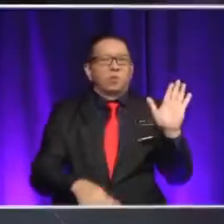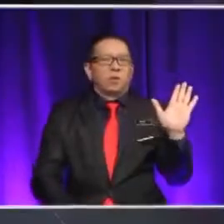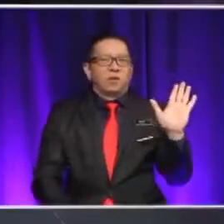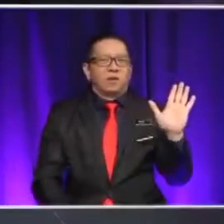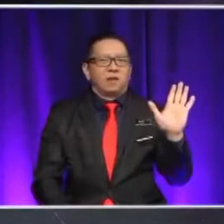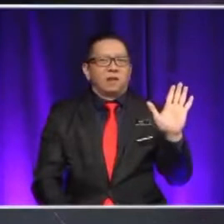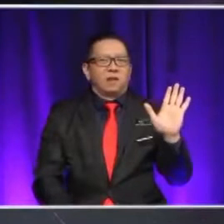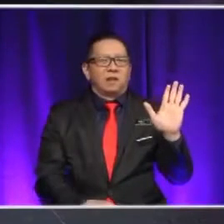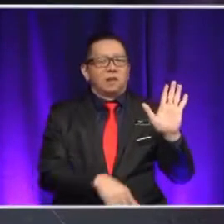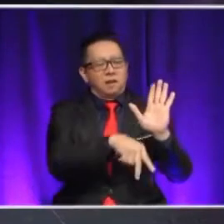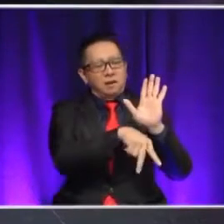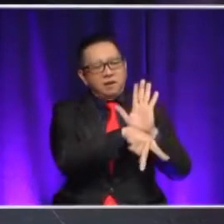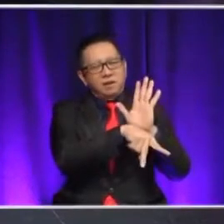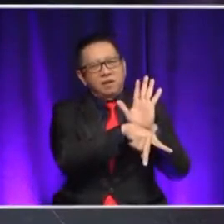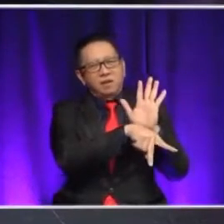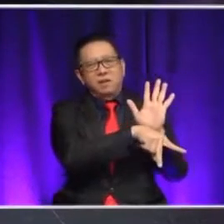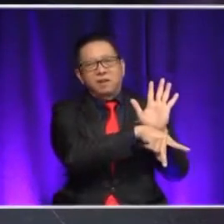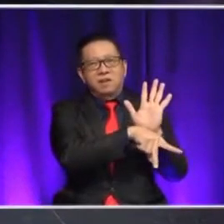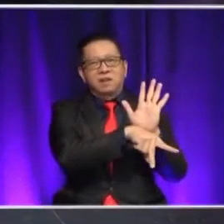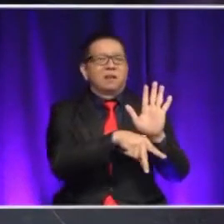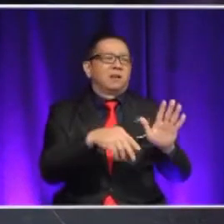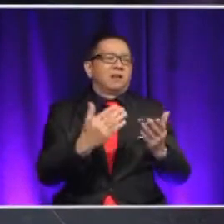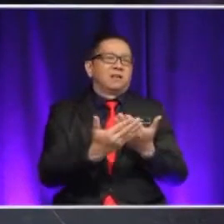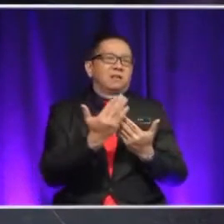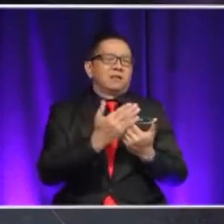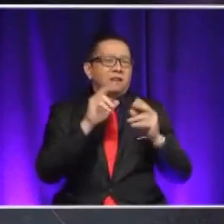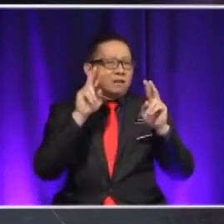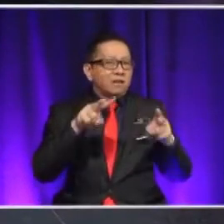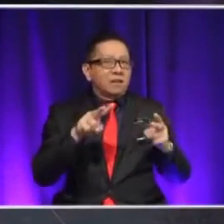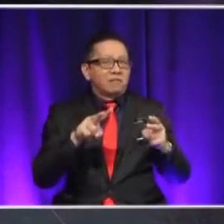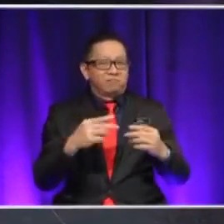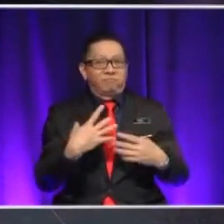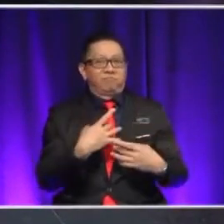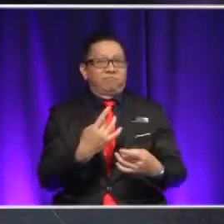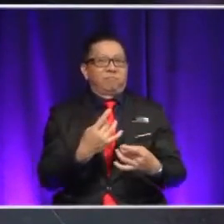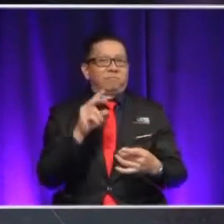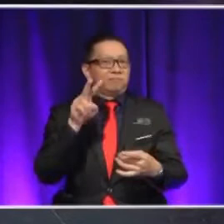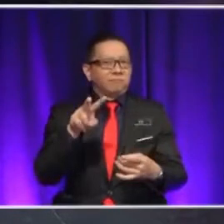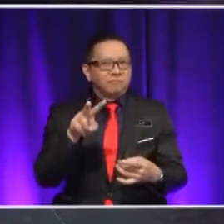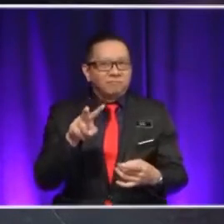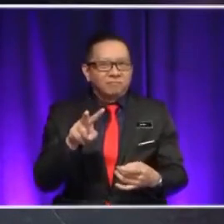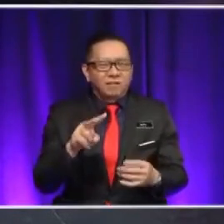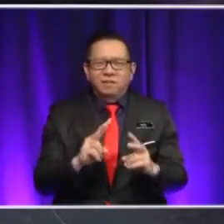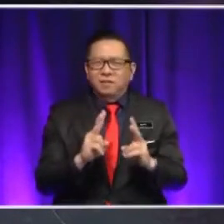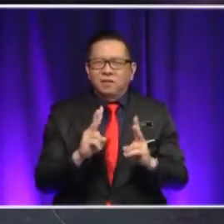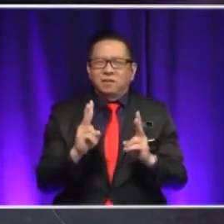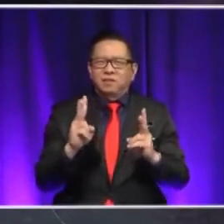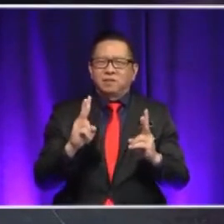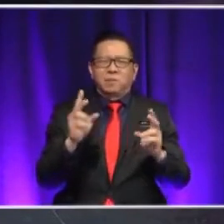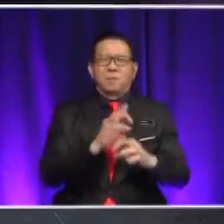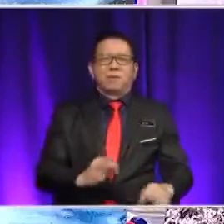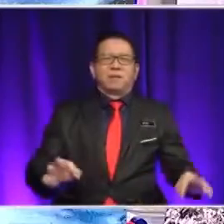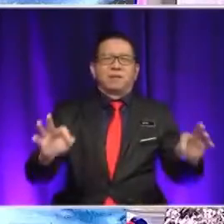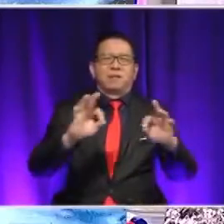Hai cantiknya tidak supaya orang senang lihat ada orang tertarik Oke seterusnya yang paling penting yang paling dibutuhkan dalam